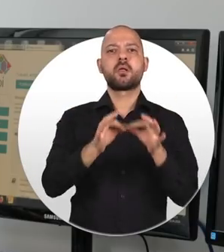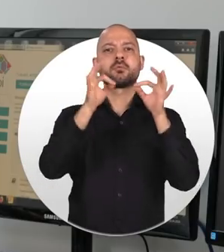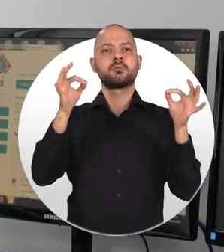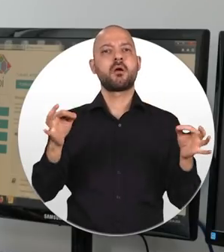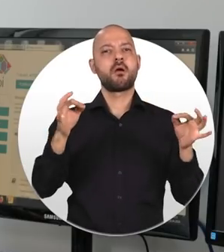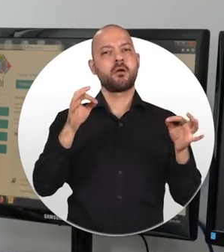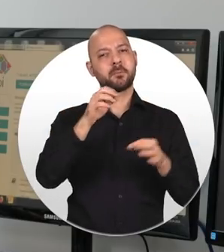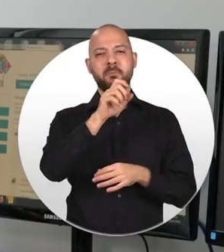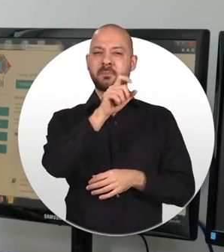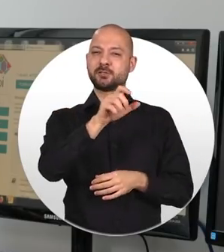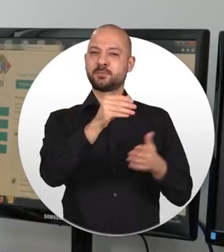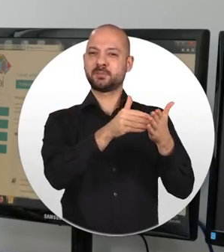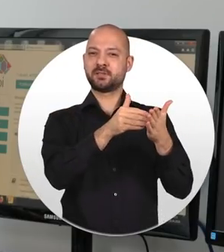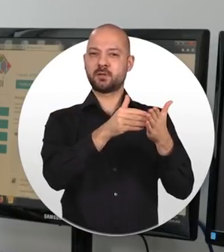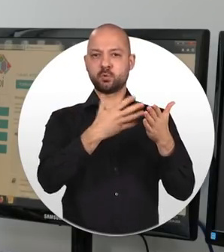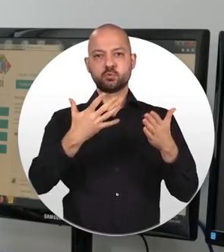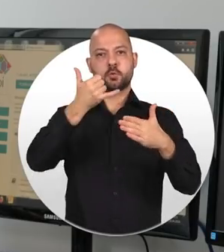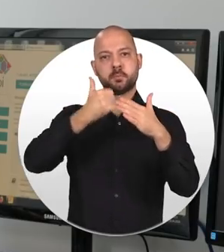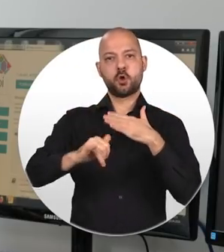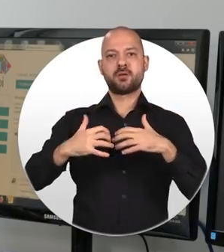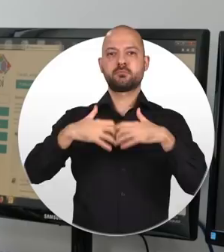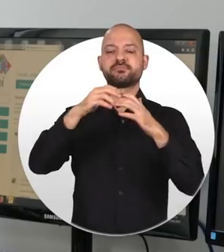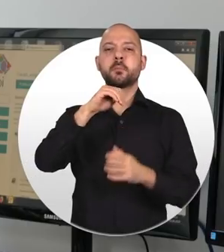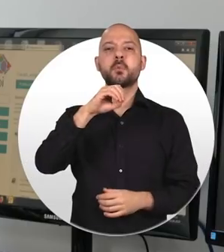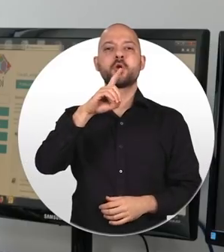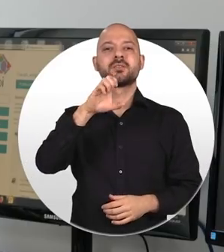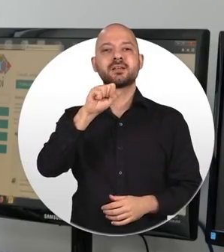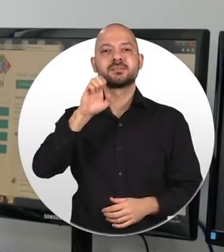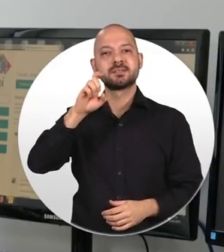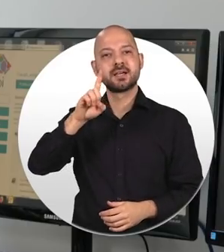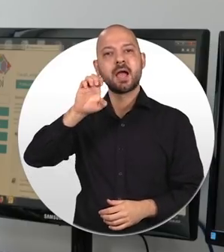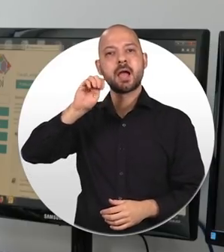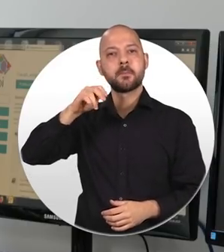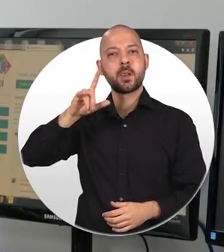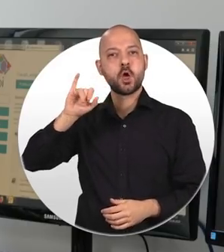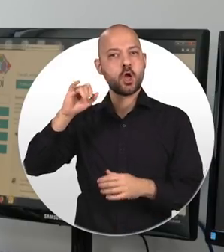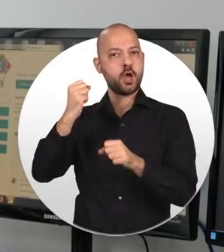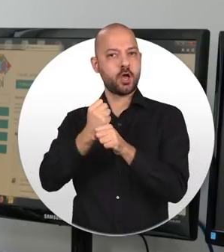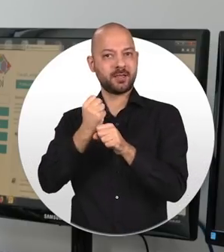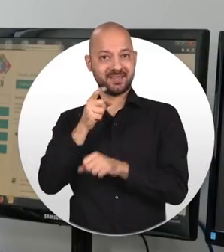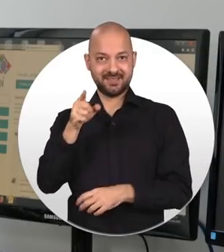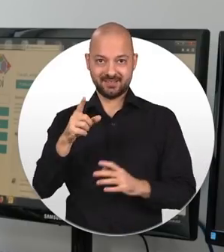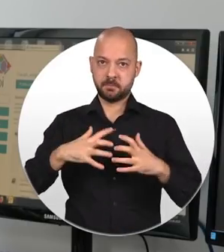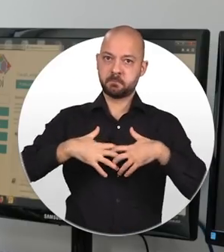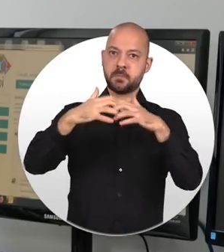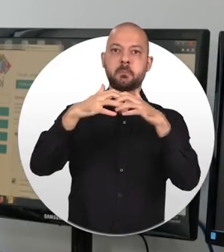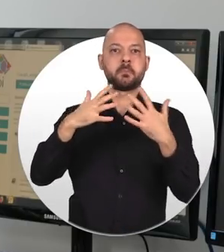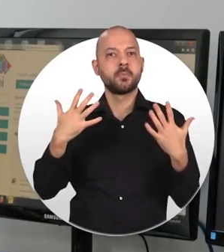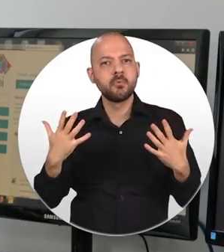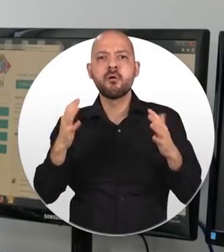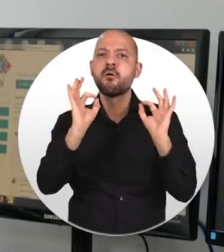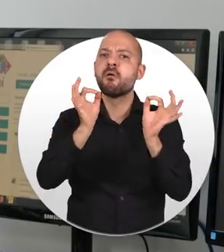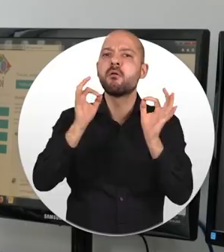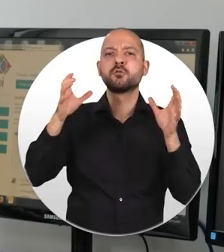d'Emploi gemacht, im Kader vom Internationalen Tag von der Leute mit einer Behinderung. Da hatten wir eine ganz flotte und konstruktive